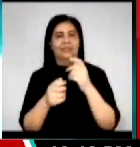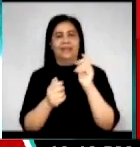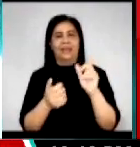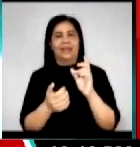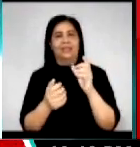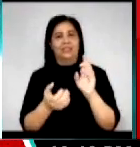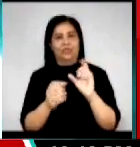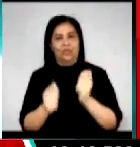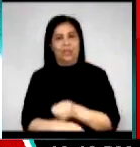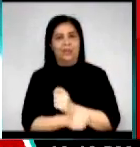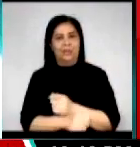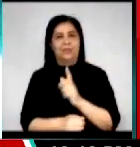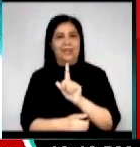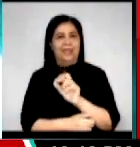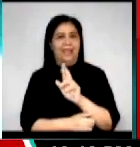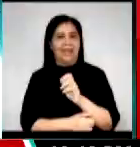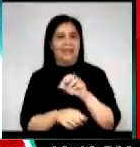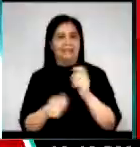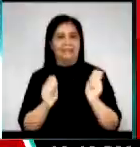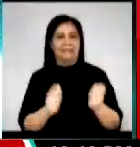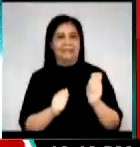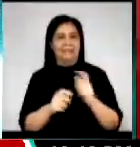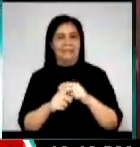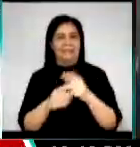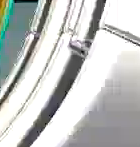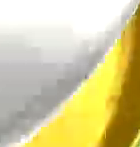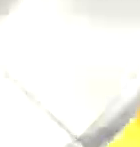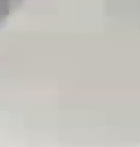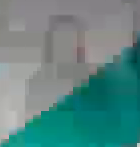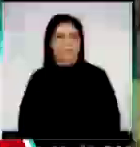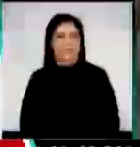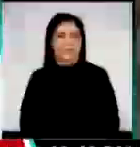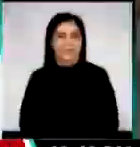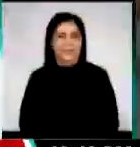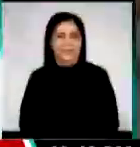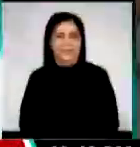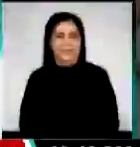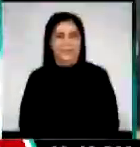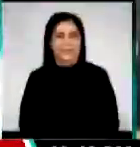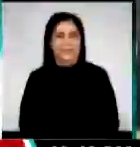TikTok Nation. Kilalanin sila sa report ni Bay Bermudez.